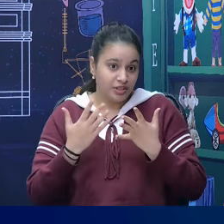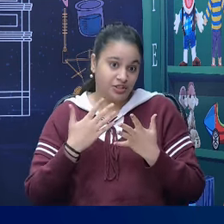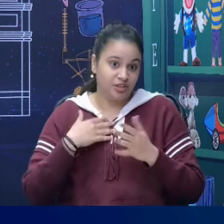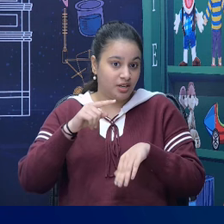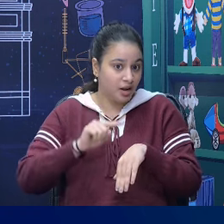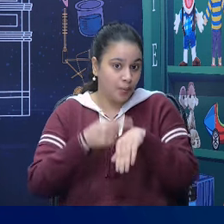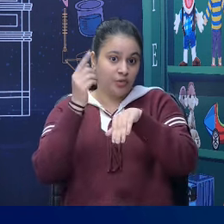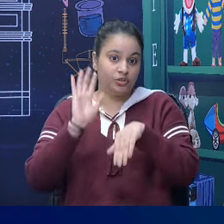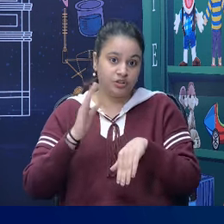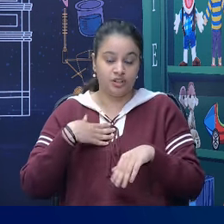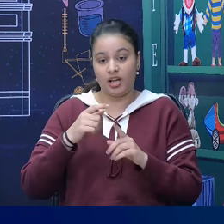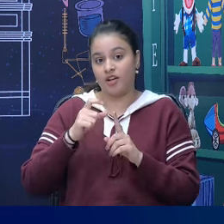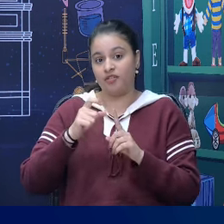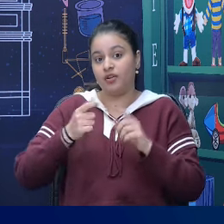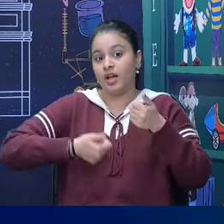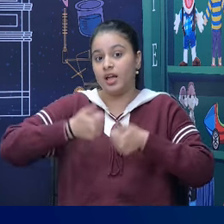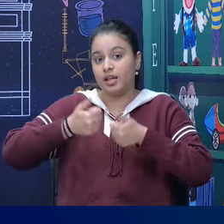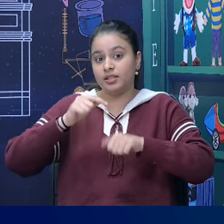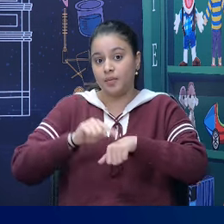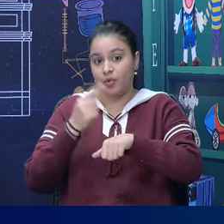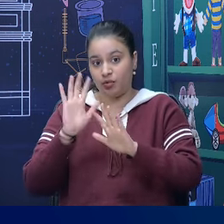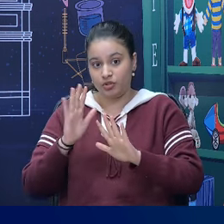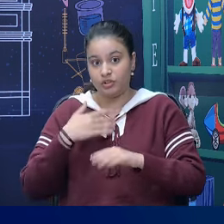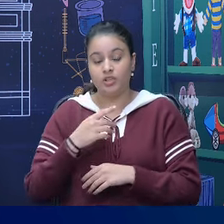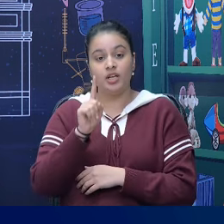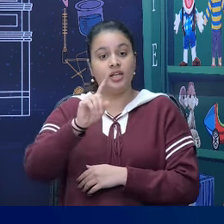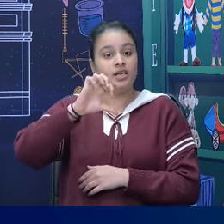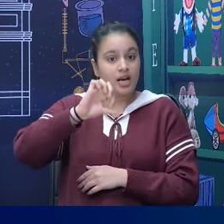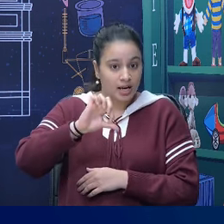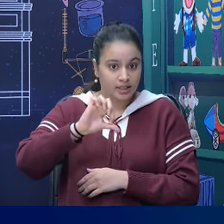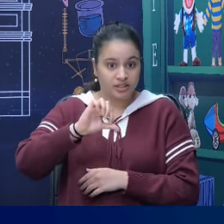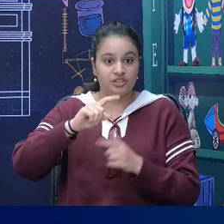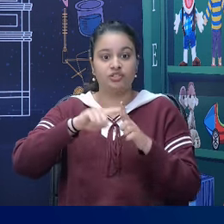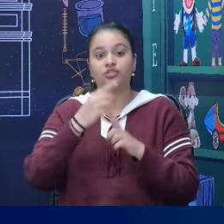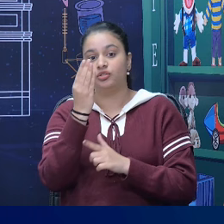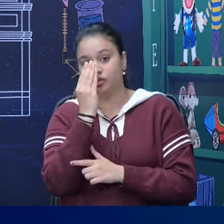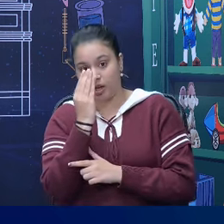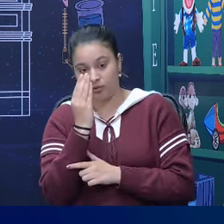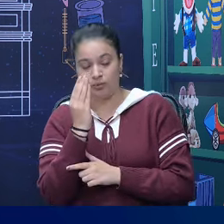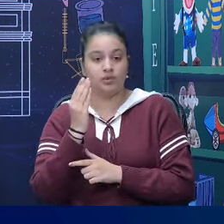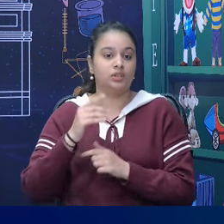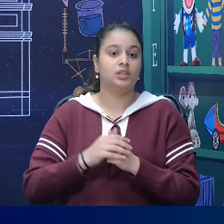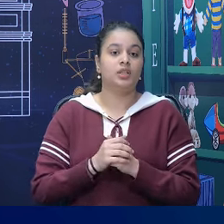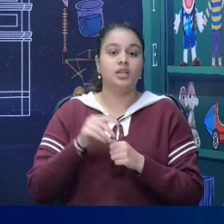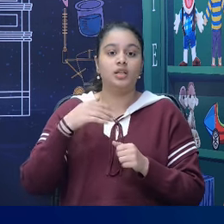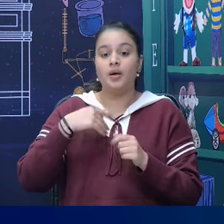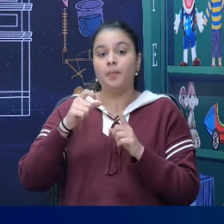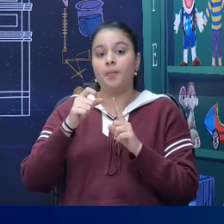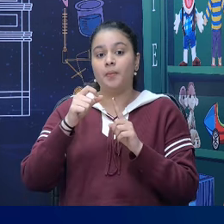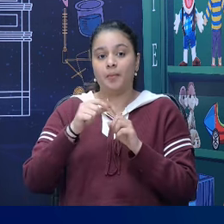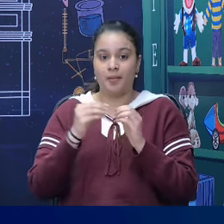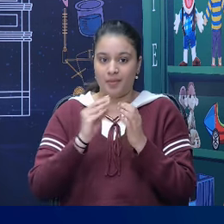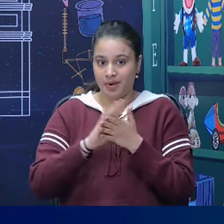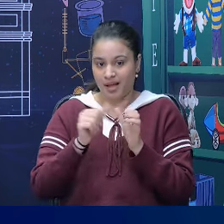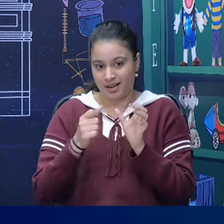परीक्षा योद्धा बनने का और 29 जनवरी 2024 को सुबह 11 बजे भारत मंडपम प्रगति मैदान नई दिल्ली में